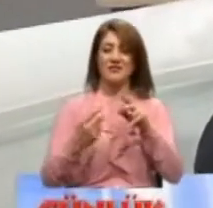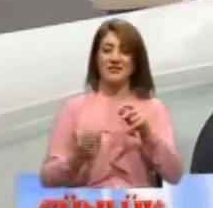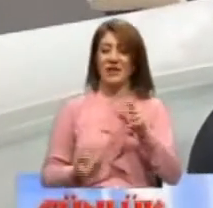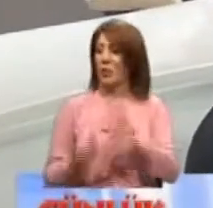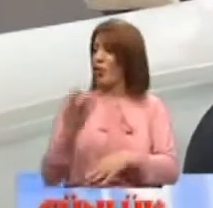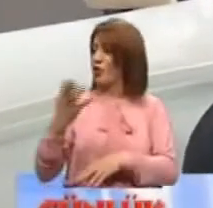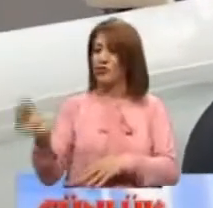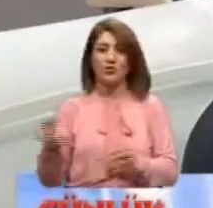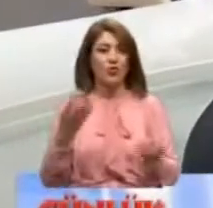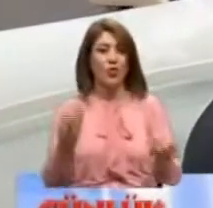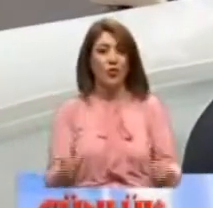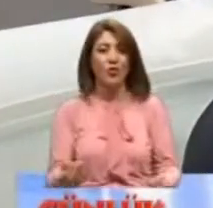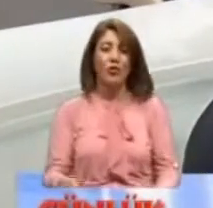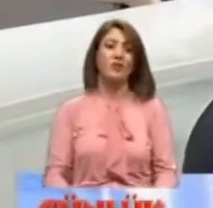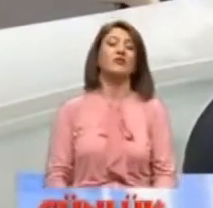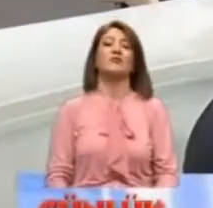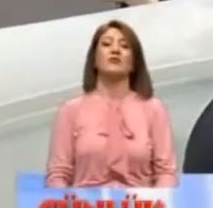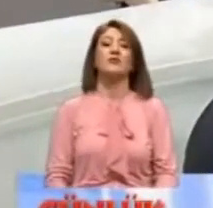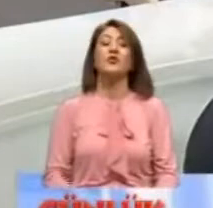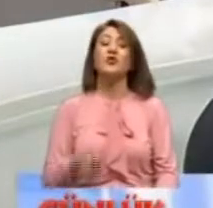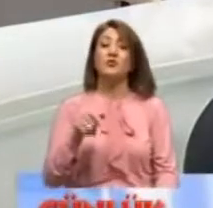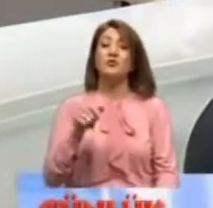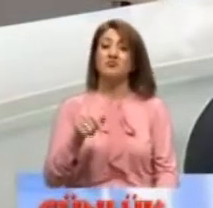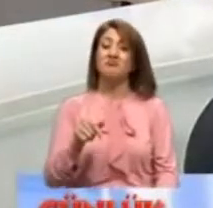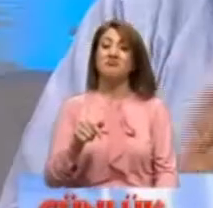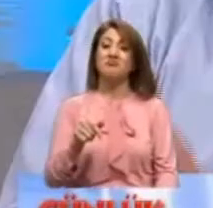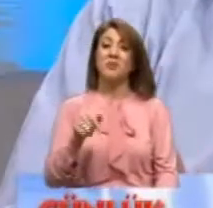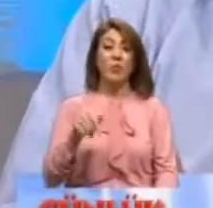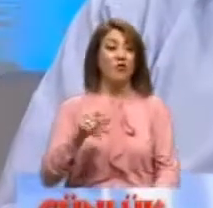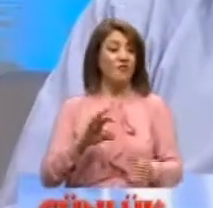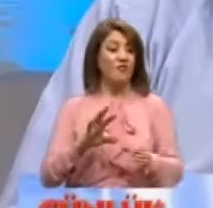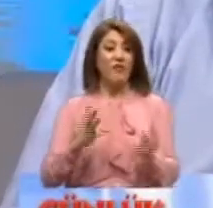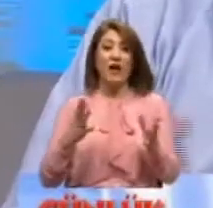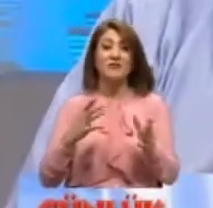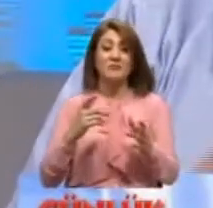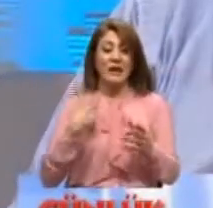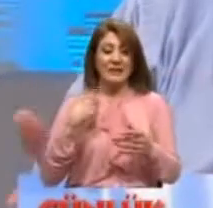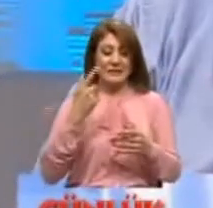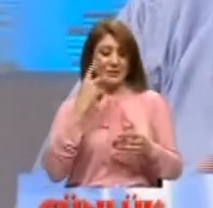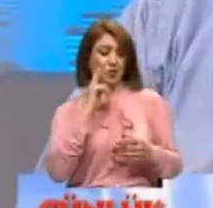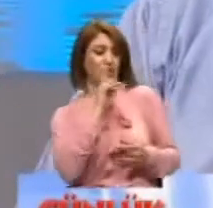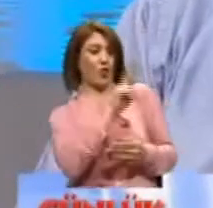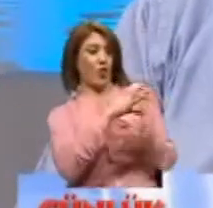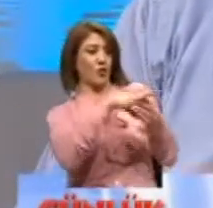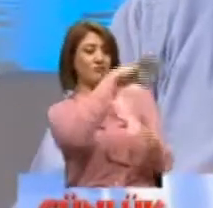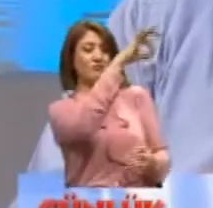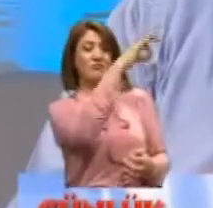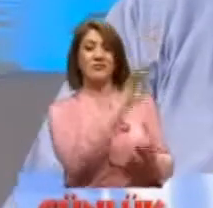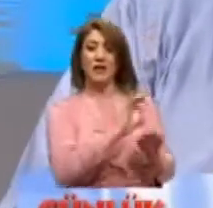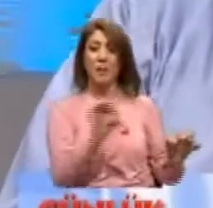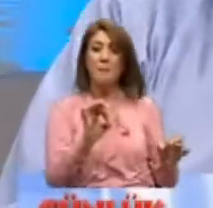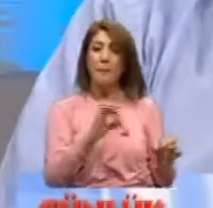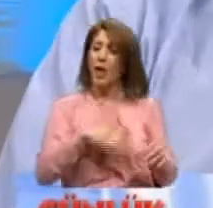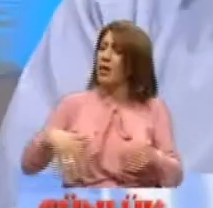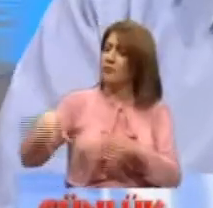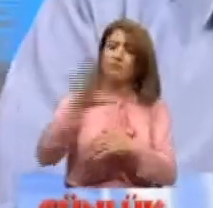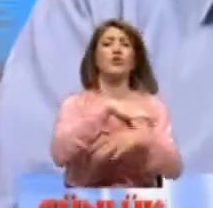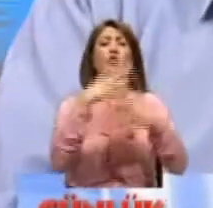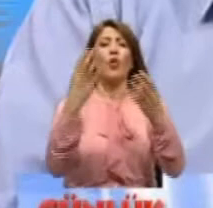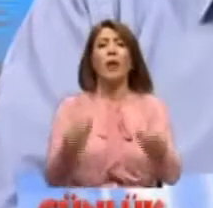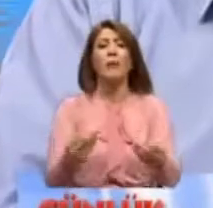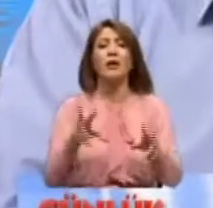diyorsun bütün bunlar. Tabii tabii, o öyle gidiyor. Ha. Fakat böyle presentable dememiş, bir özellik belirtmemiş. Yani herkes olabilir gibi duruyor.